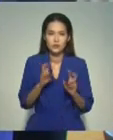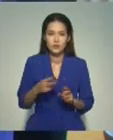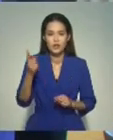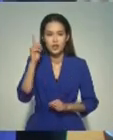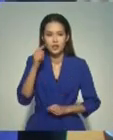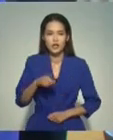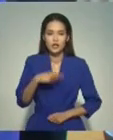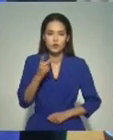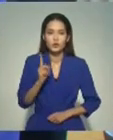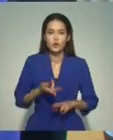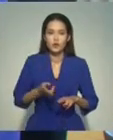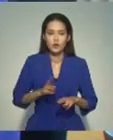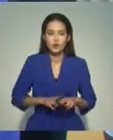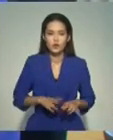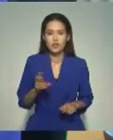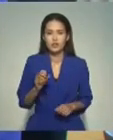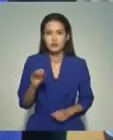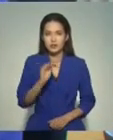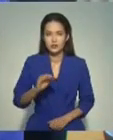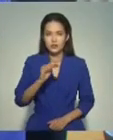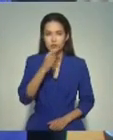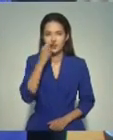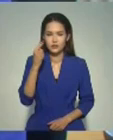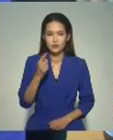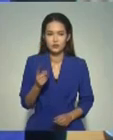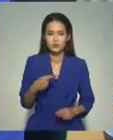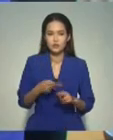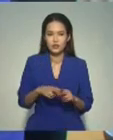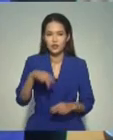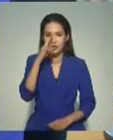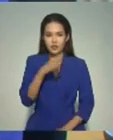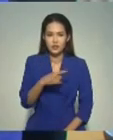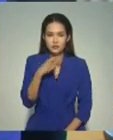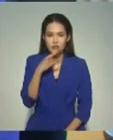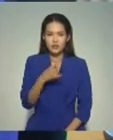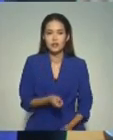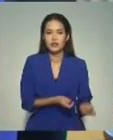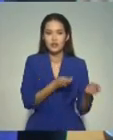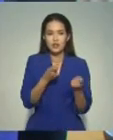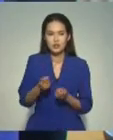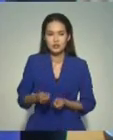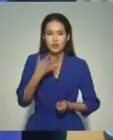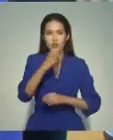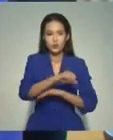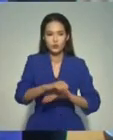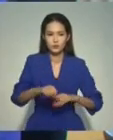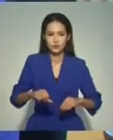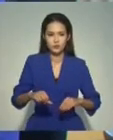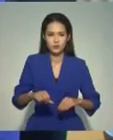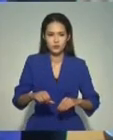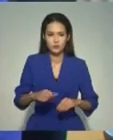что за январь 2003 года Казахстан завезено из-за рубежа